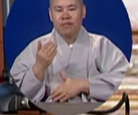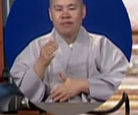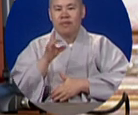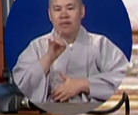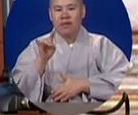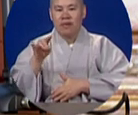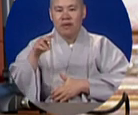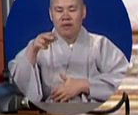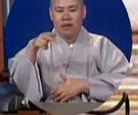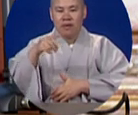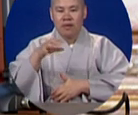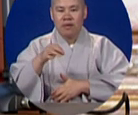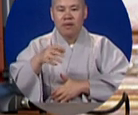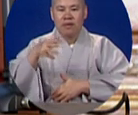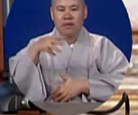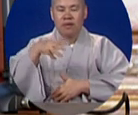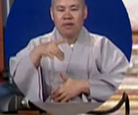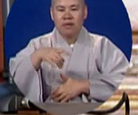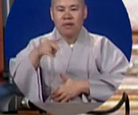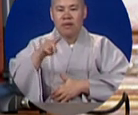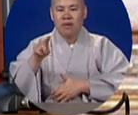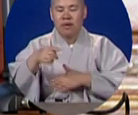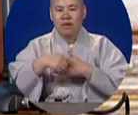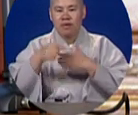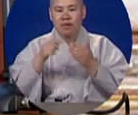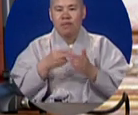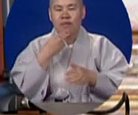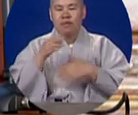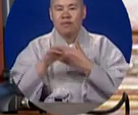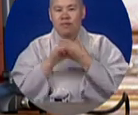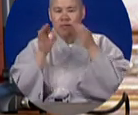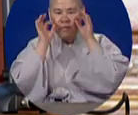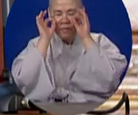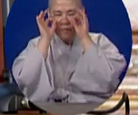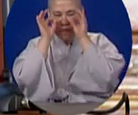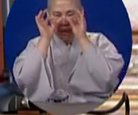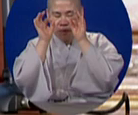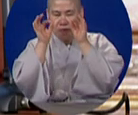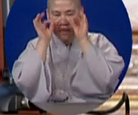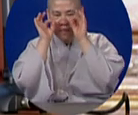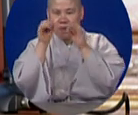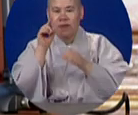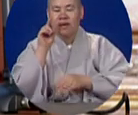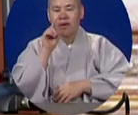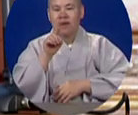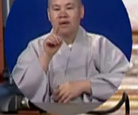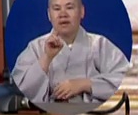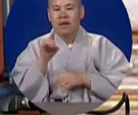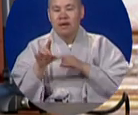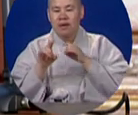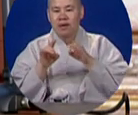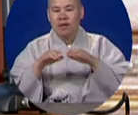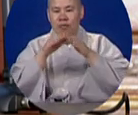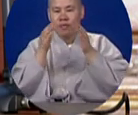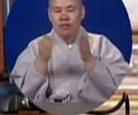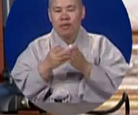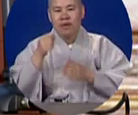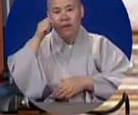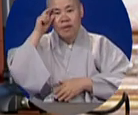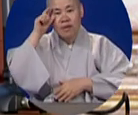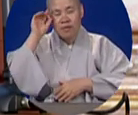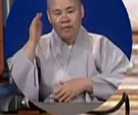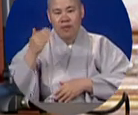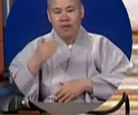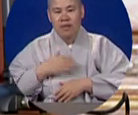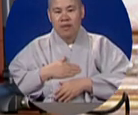애정취사심만 일으키지 아니하면 보는 것 하나하나가 해탈이에요 내가